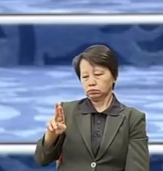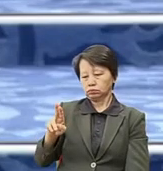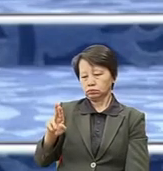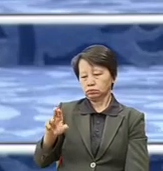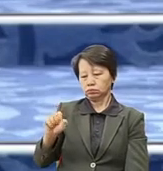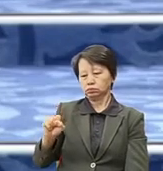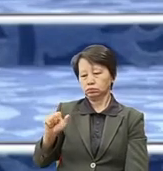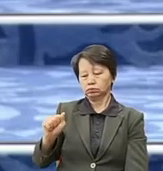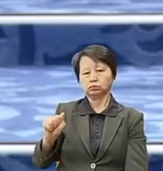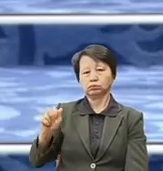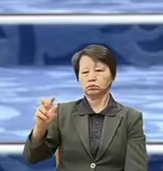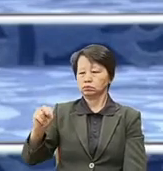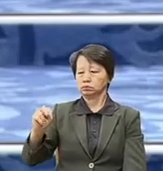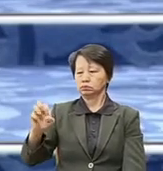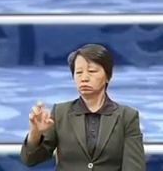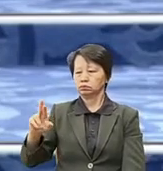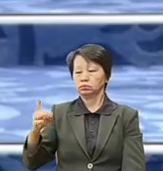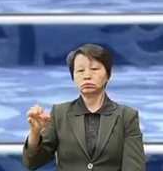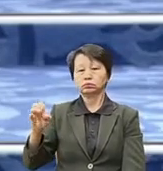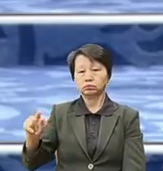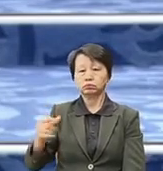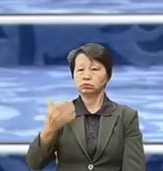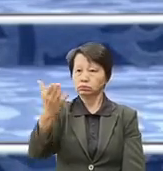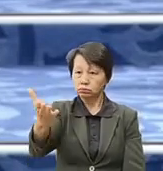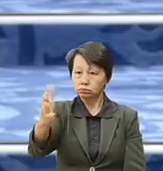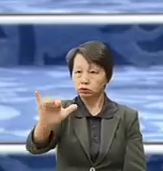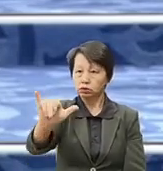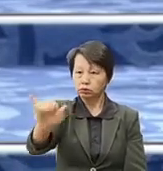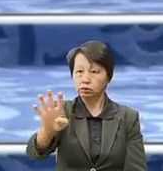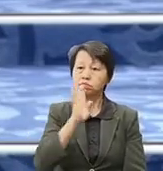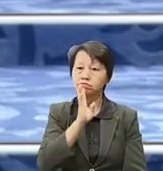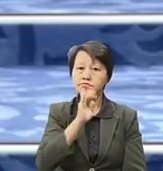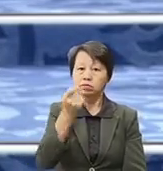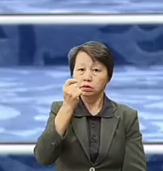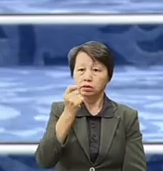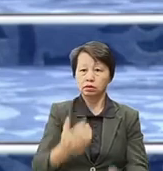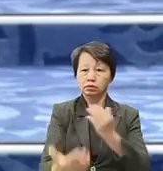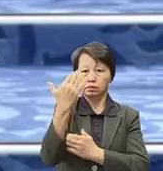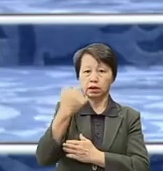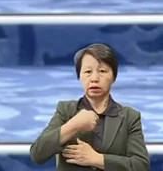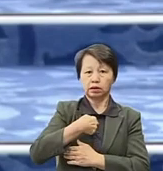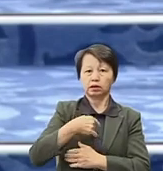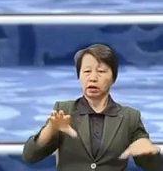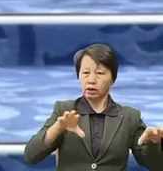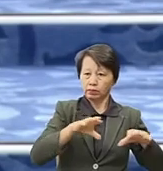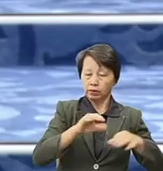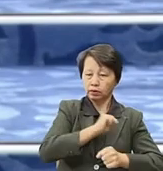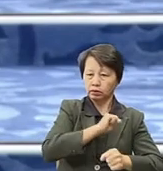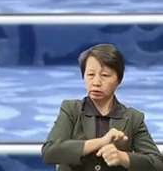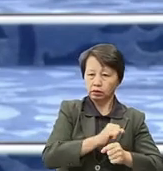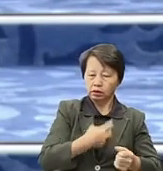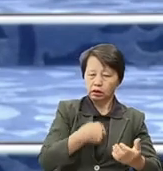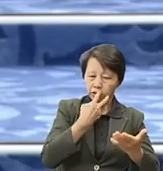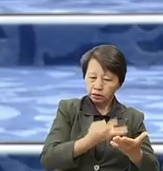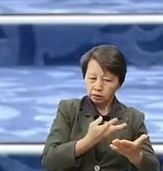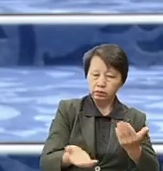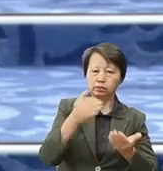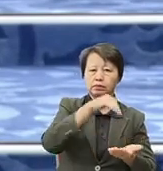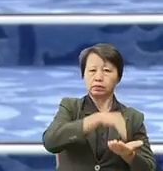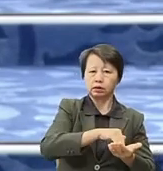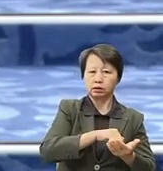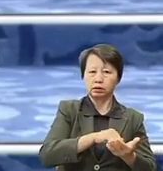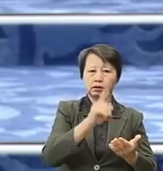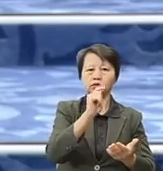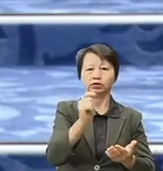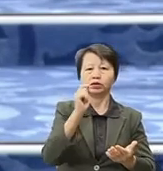seperti disebut macam tadi saya juga pagi ini buat sedikit homework Tengok balik dalam Twitter